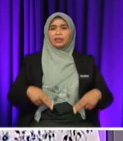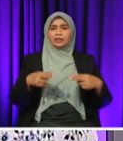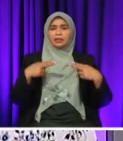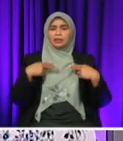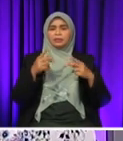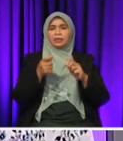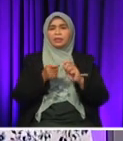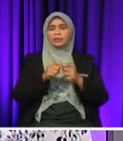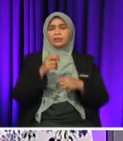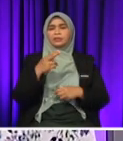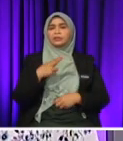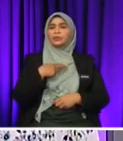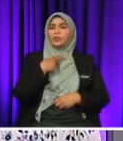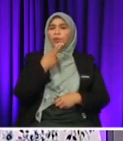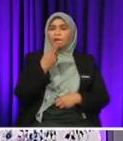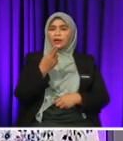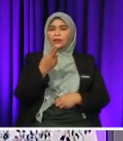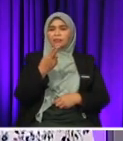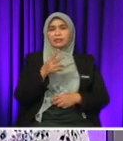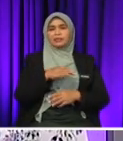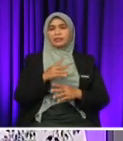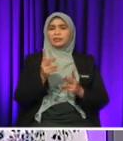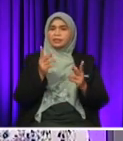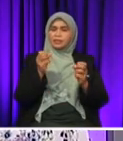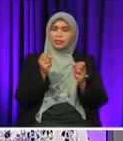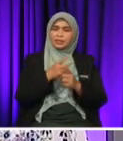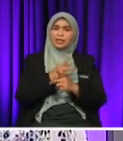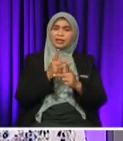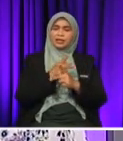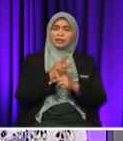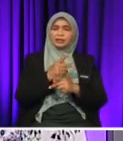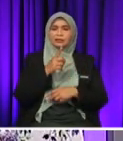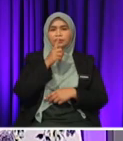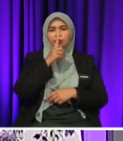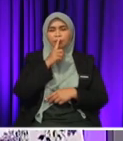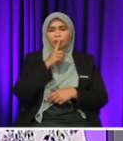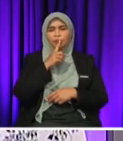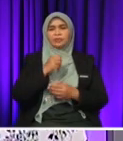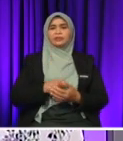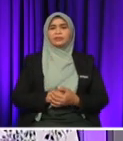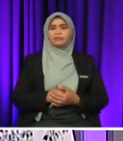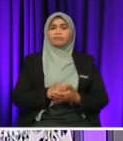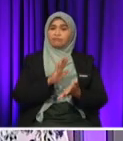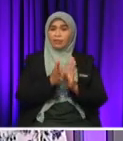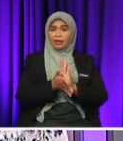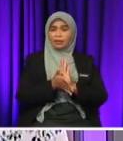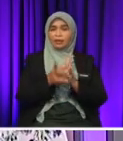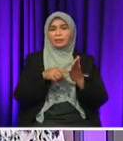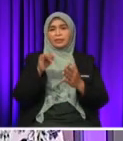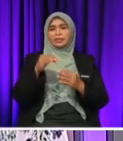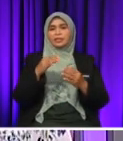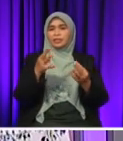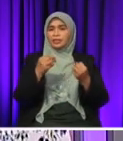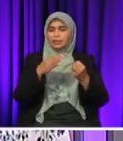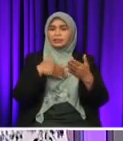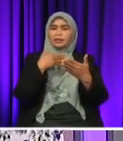sesekali sunyi mendampingi mengangkut Baki usia Jadi apa yang ingin disampaikan oleh pengarang